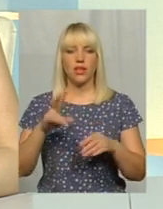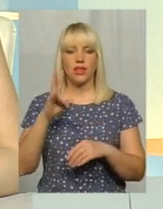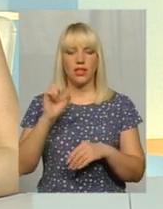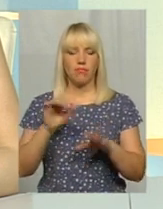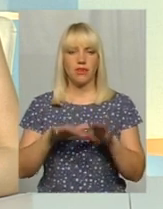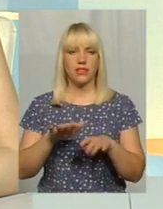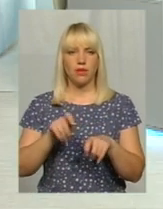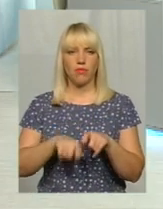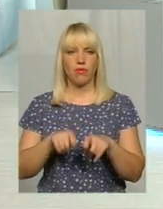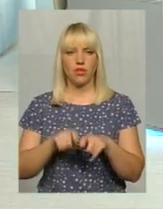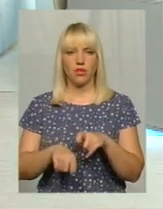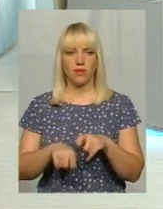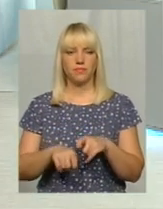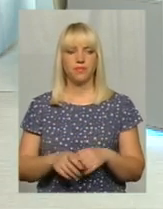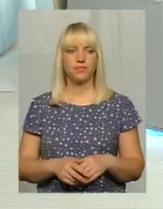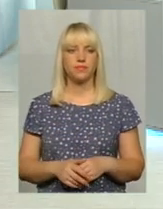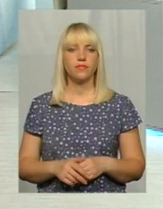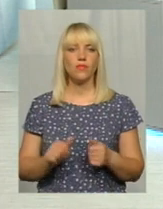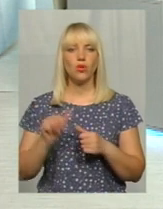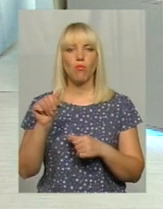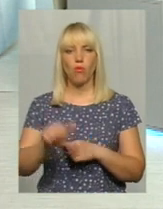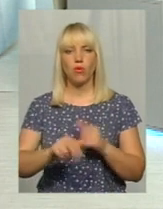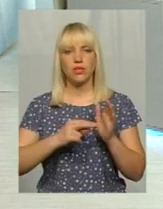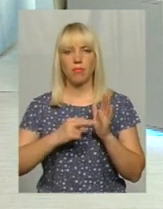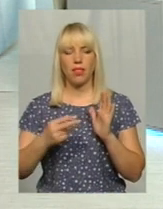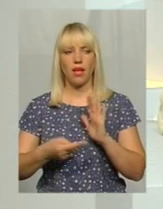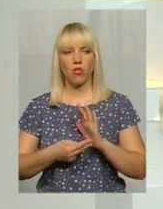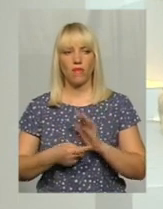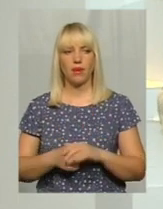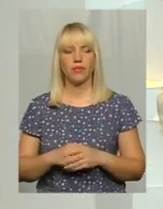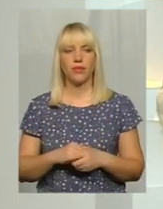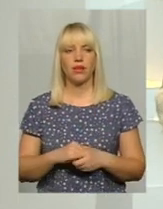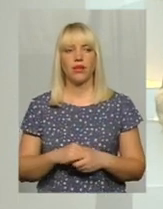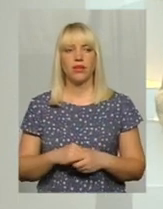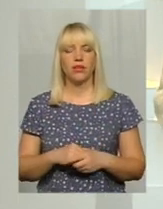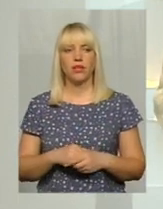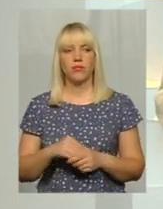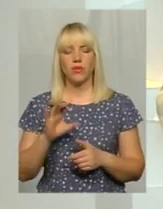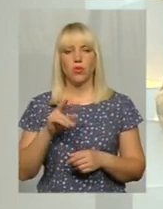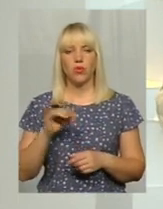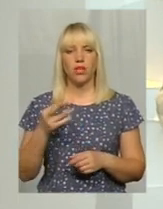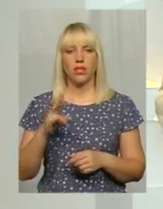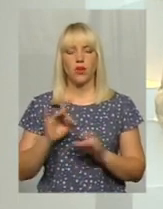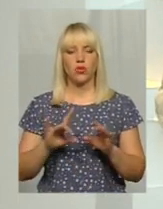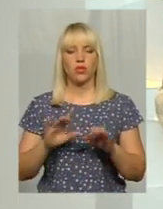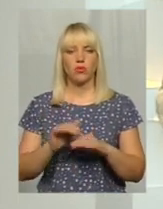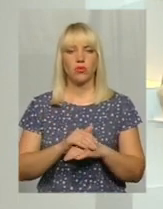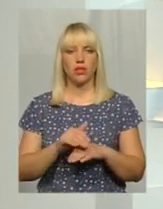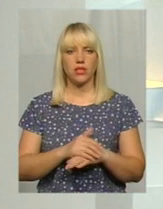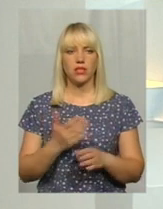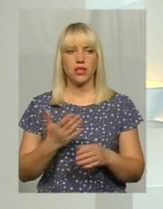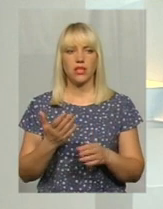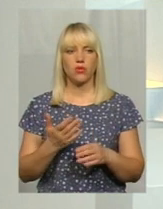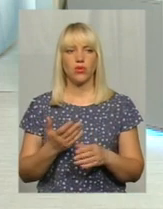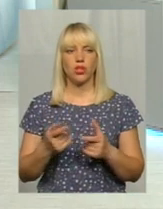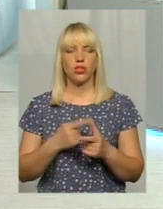проведення перевірки позапланової. Зрозуміло. Пані Юлія, розкажіть, будь ласка, яку користь,